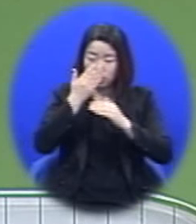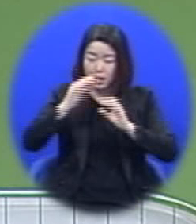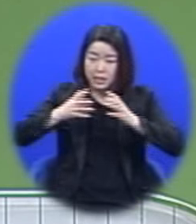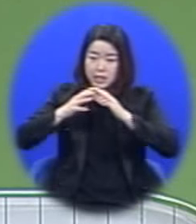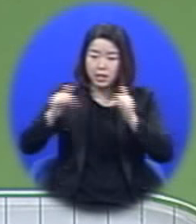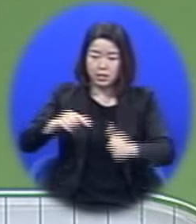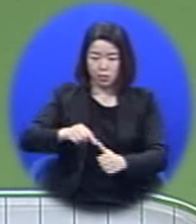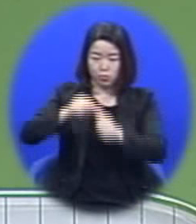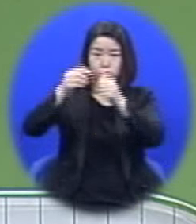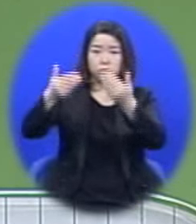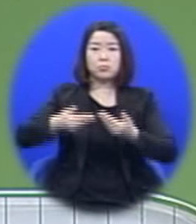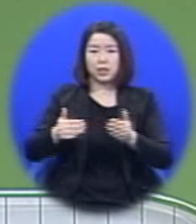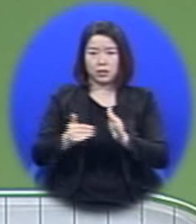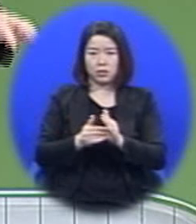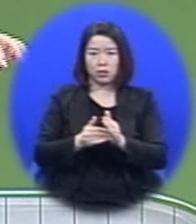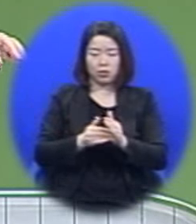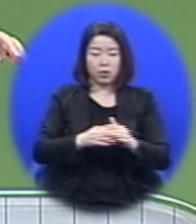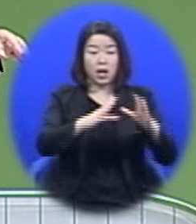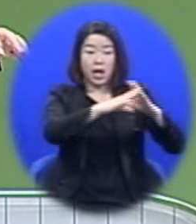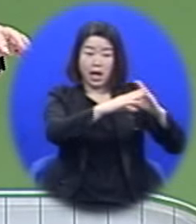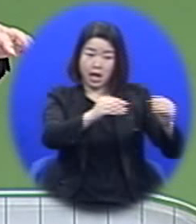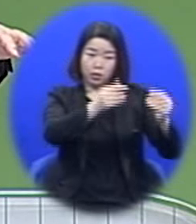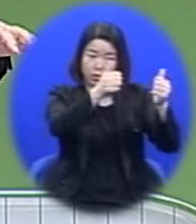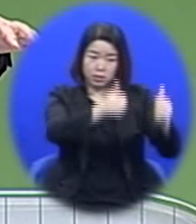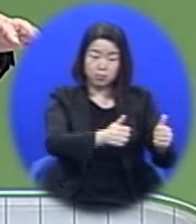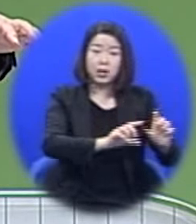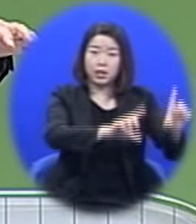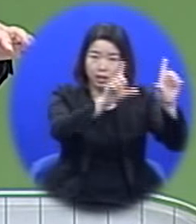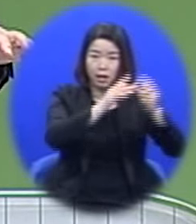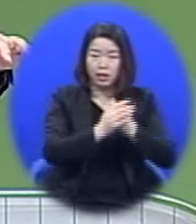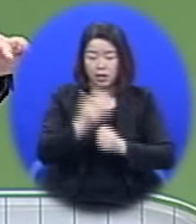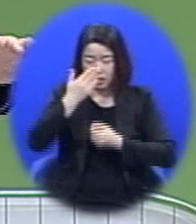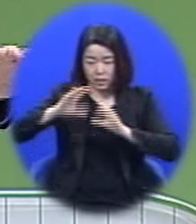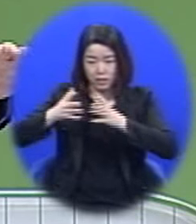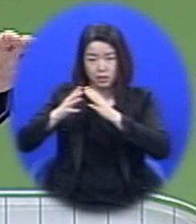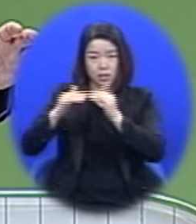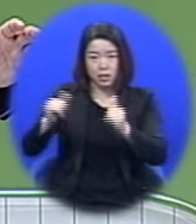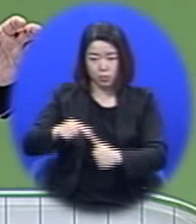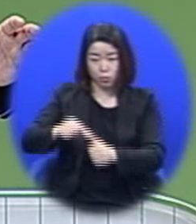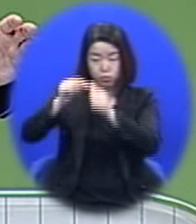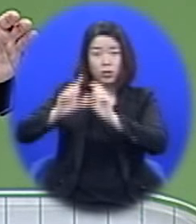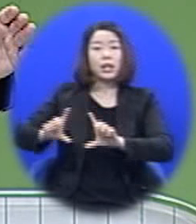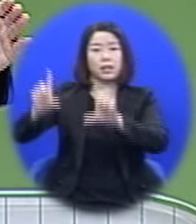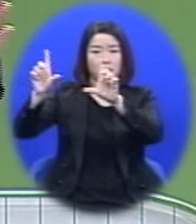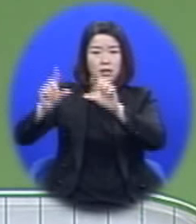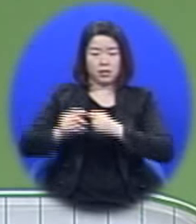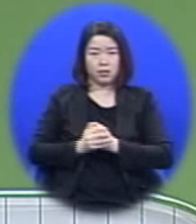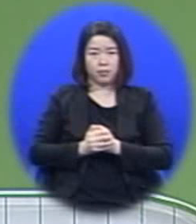받았습니다. 애굽 사람에게는 심판의 날이었고 이스라엘 백성들에게는 구원의 날입니다.